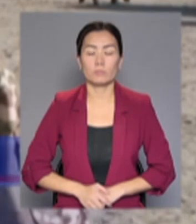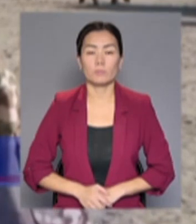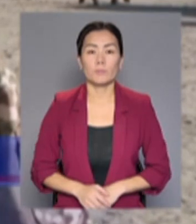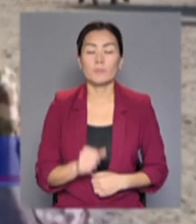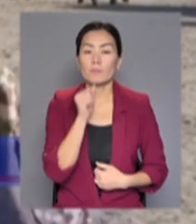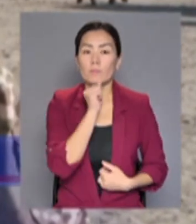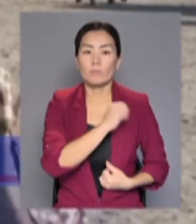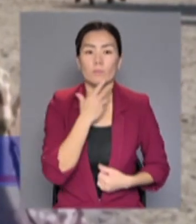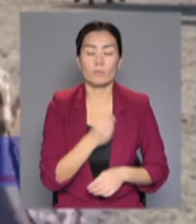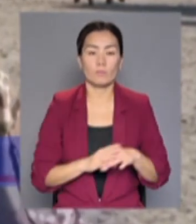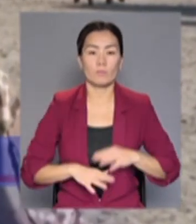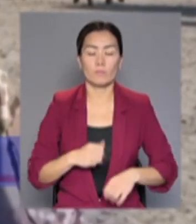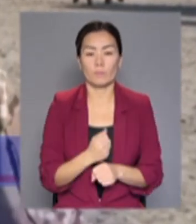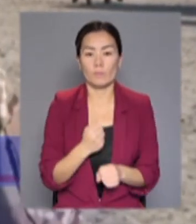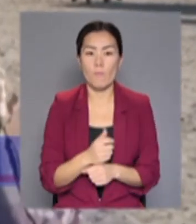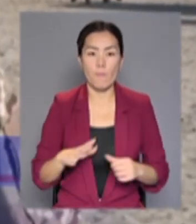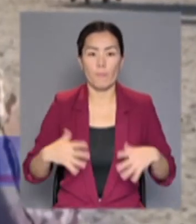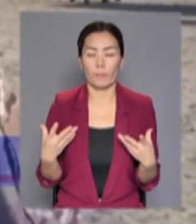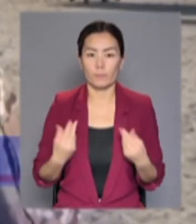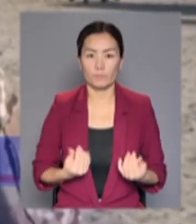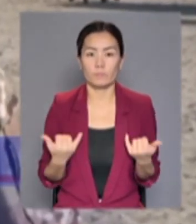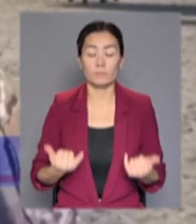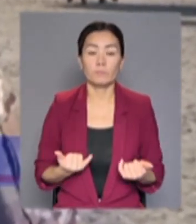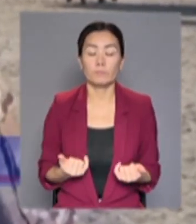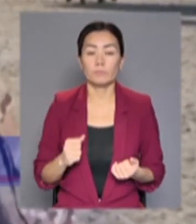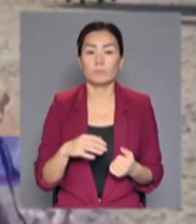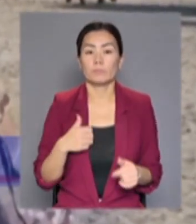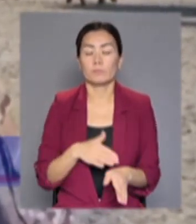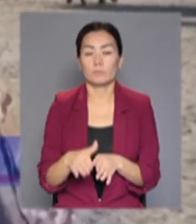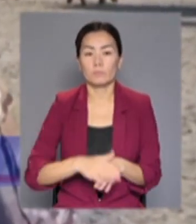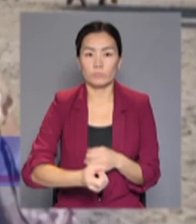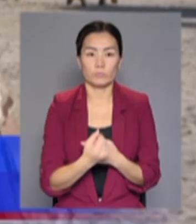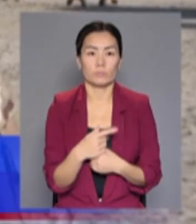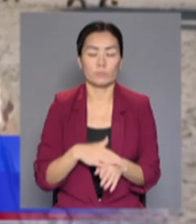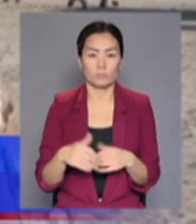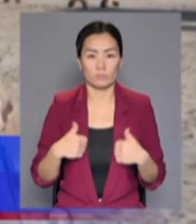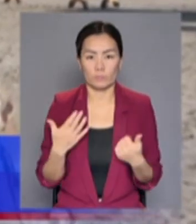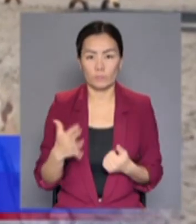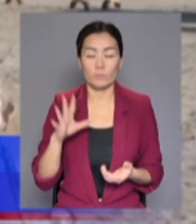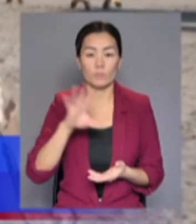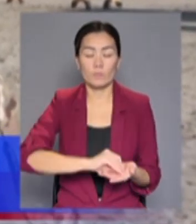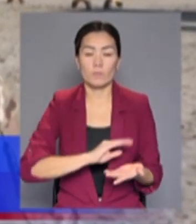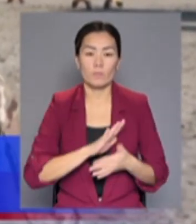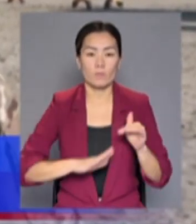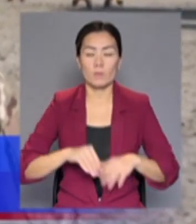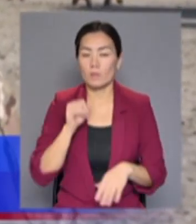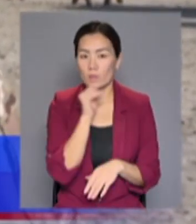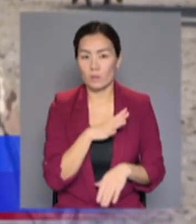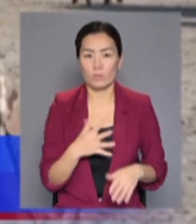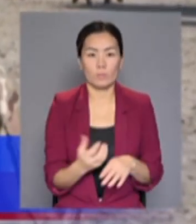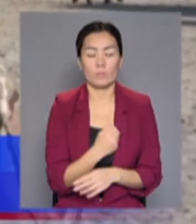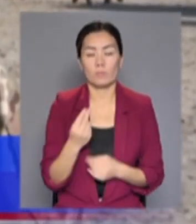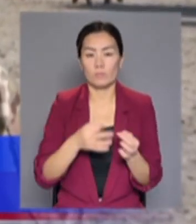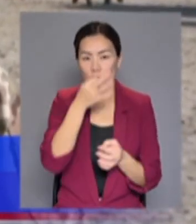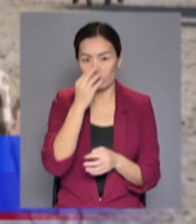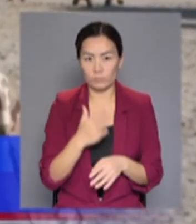Я пробую свое мастерство в этой огневой подготовке. Сегодня я старался выполнить возложенные на меня задачи. Здесь все происходит на практике. Получаем